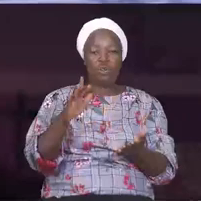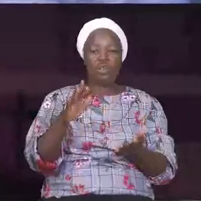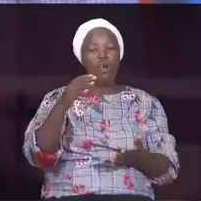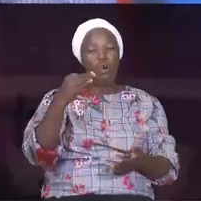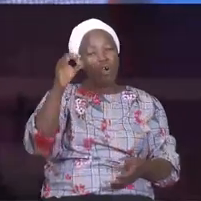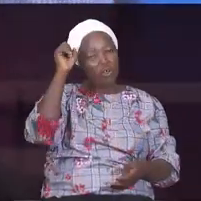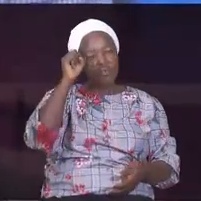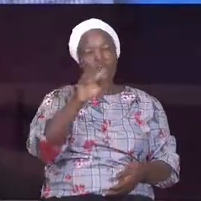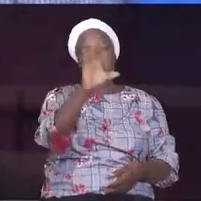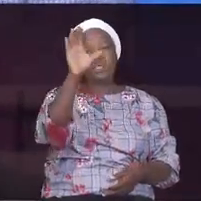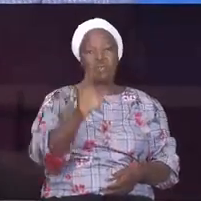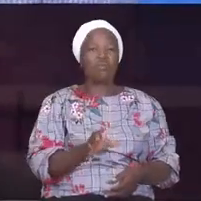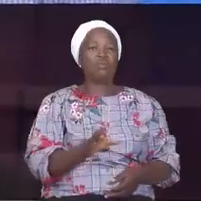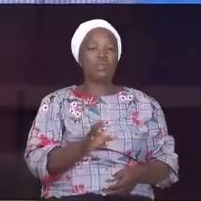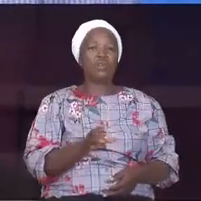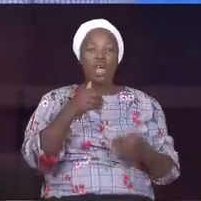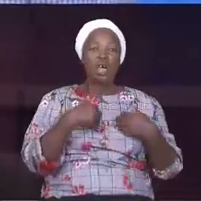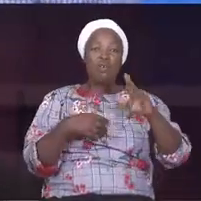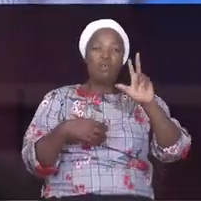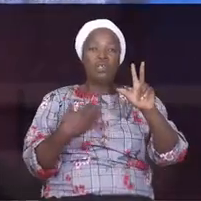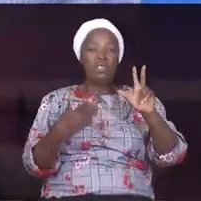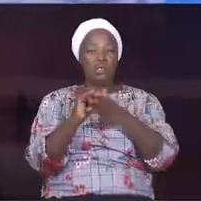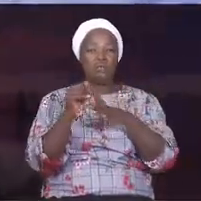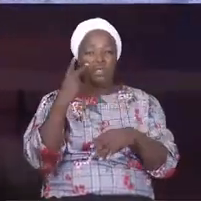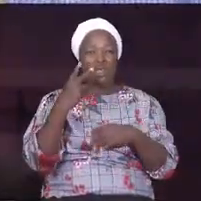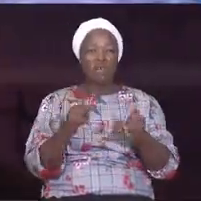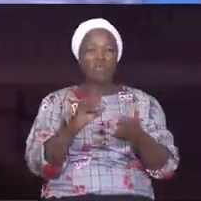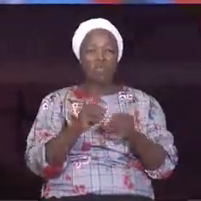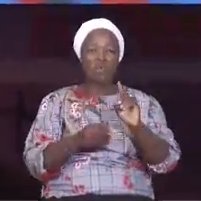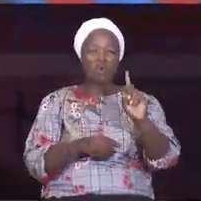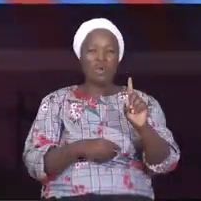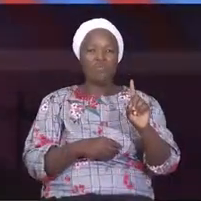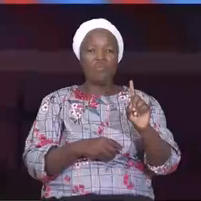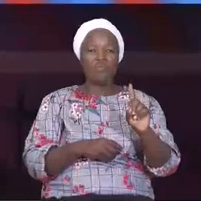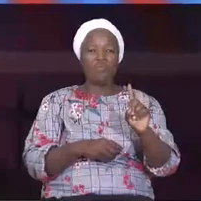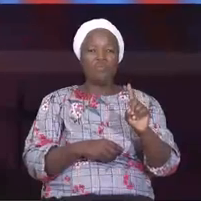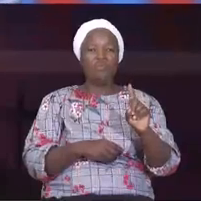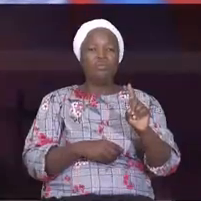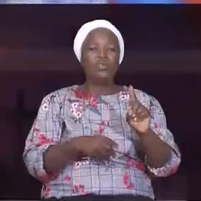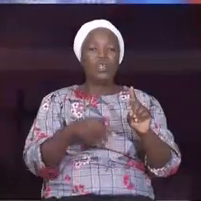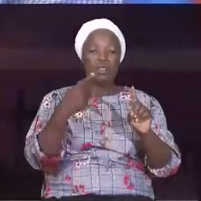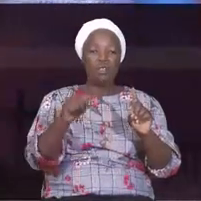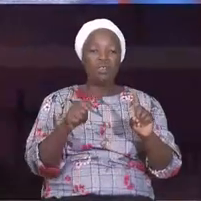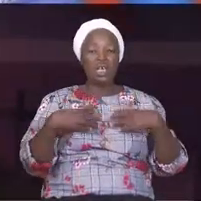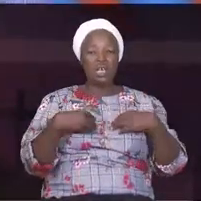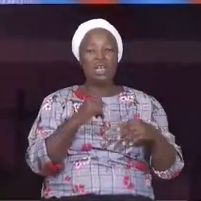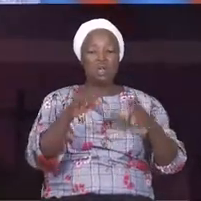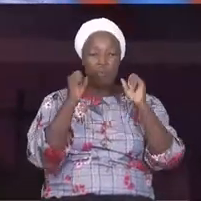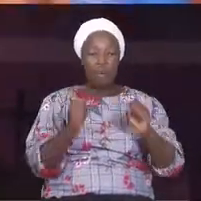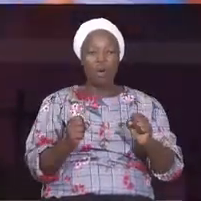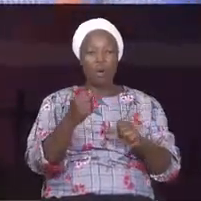puissance et la gloire de sa croix. Il y a trois choses à considérer.